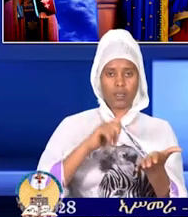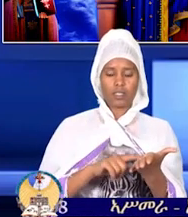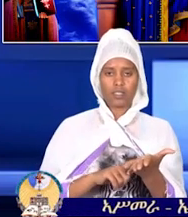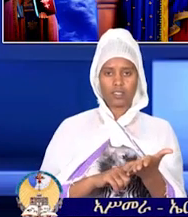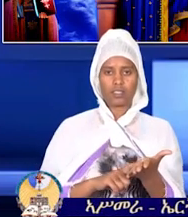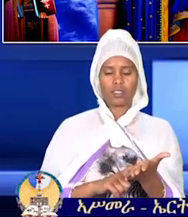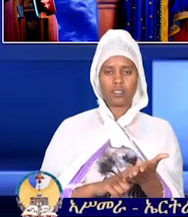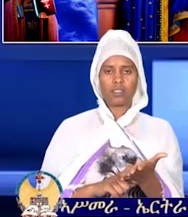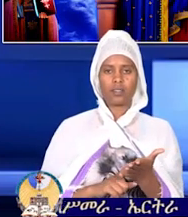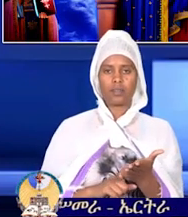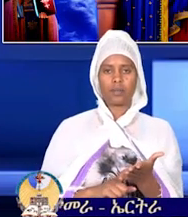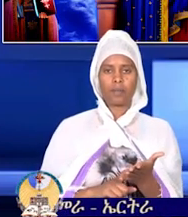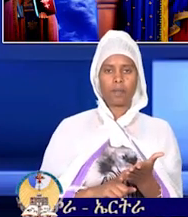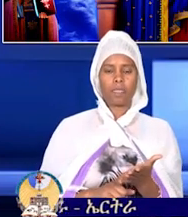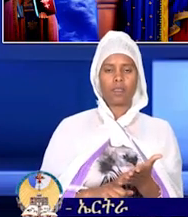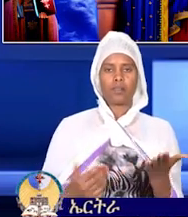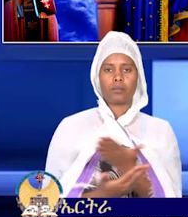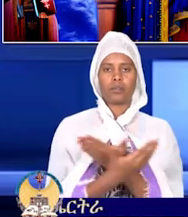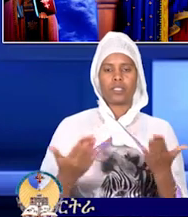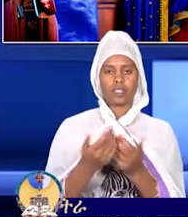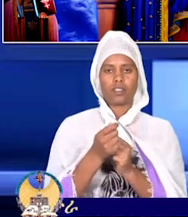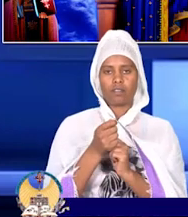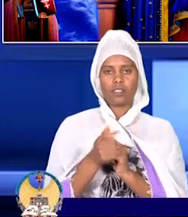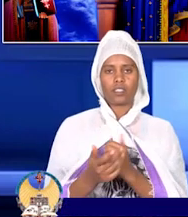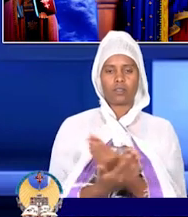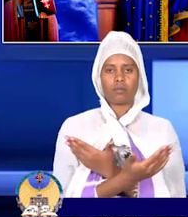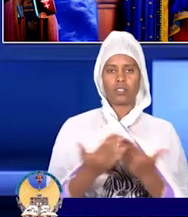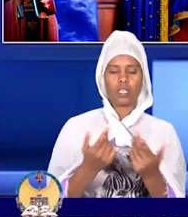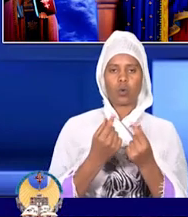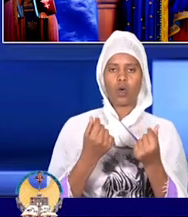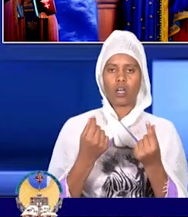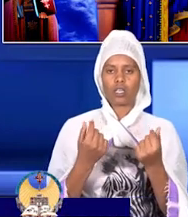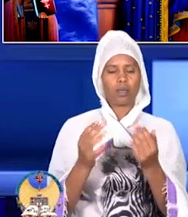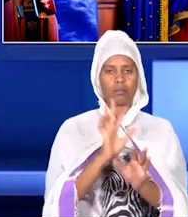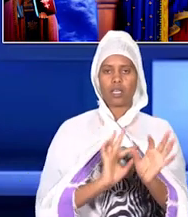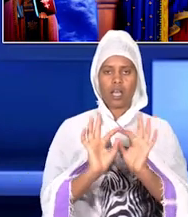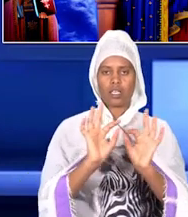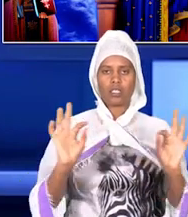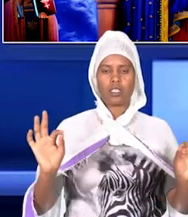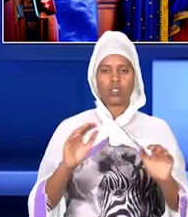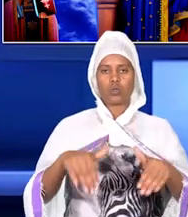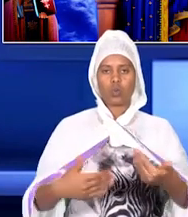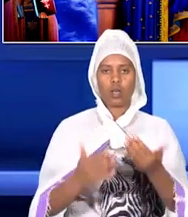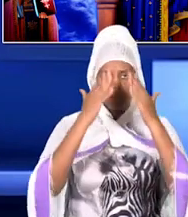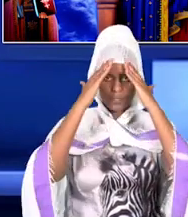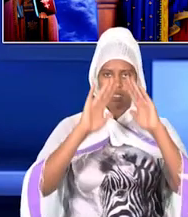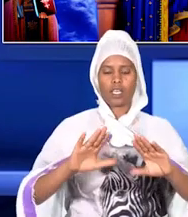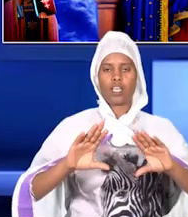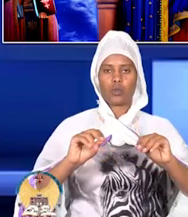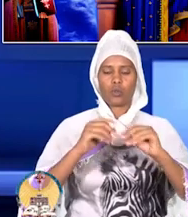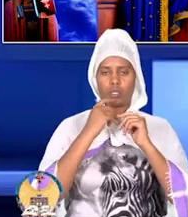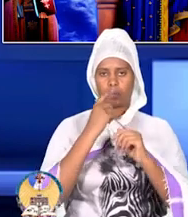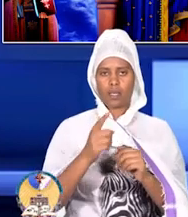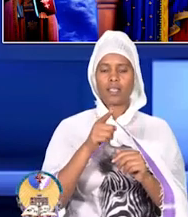ጸጋ ክንብል ከለና ድማ ጸጋ ክንብል ከለና ብዘይ ክፍሊት ብዘይ ዋጋ ብነፃ